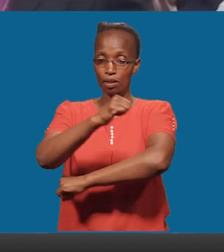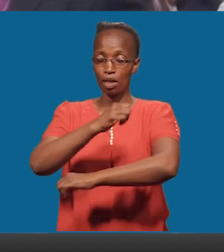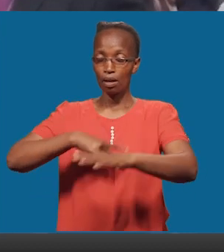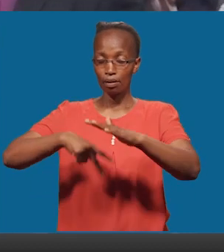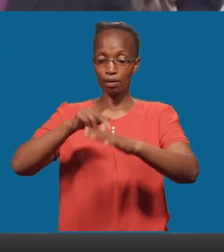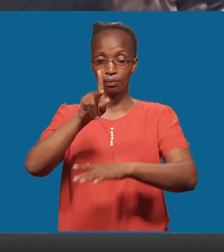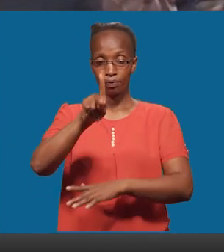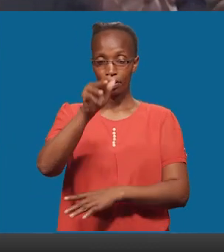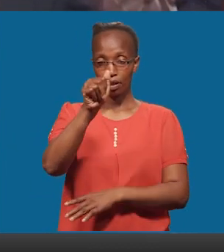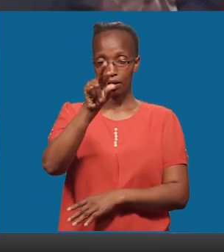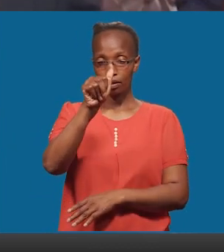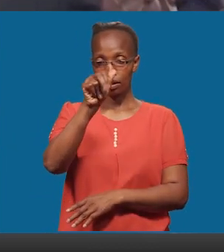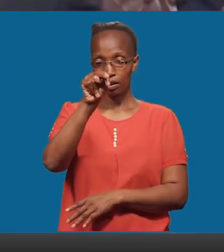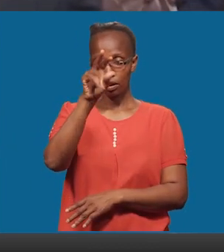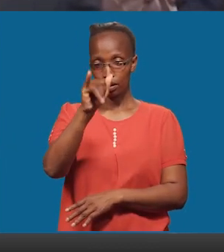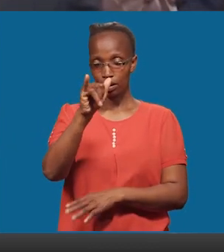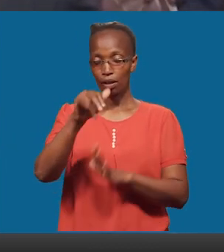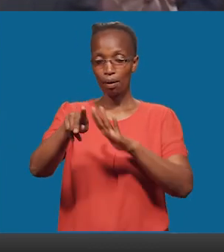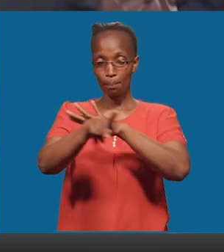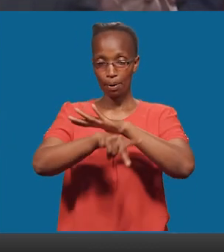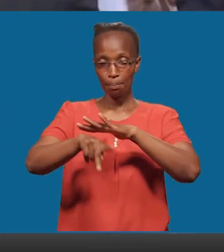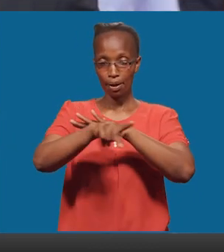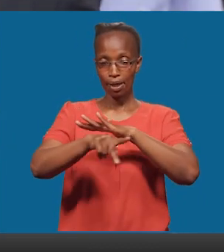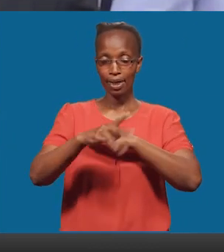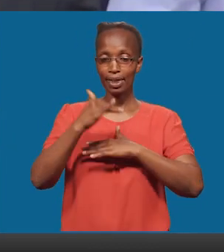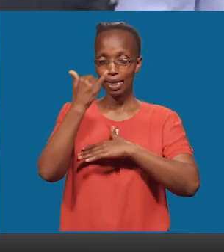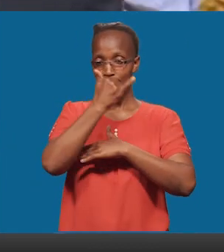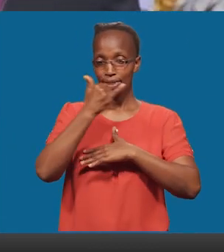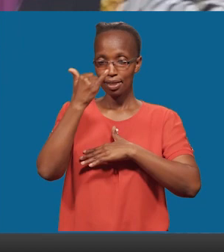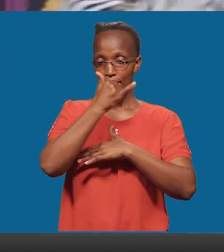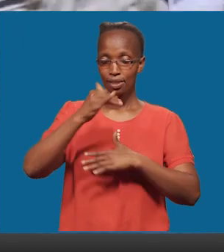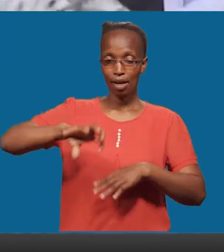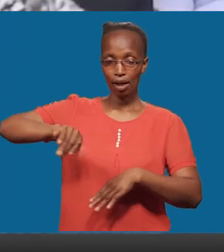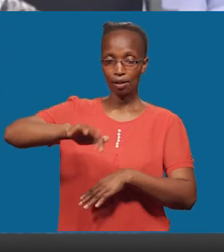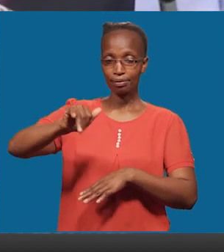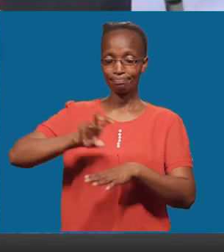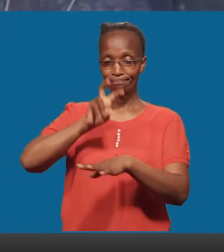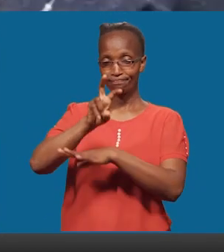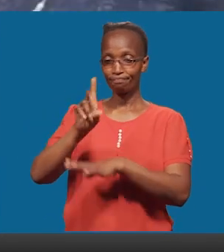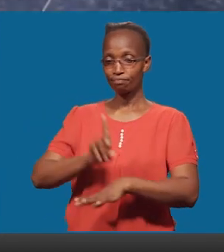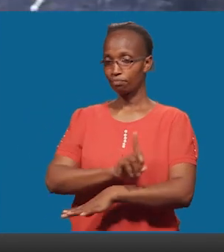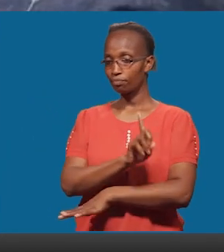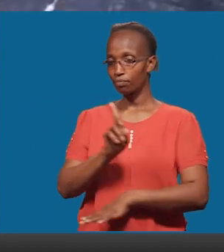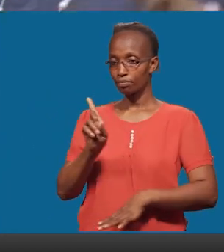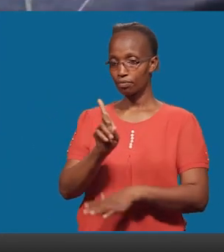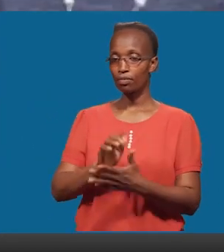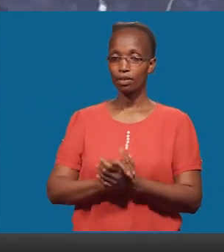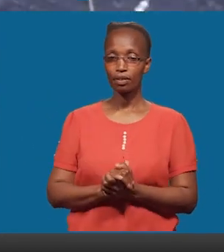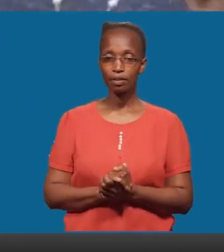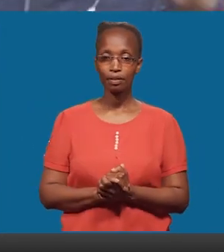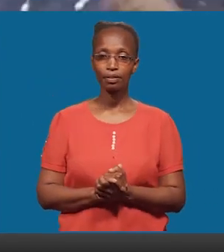Katika uwanja wa shule ya msingi ya Karari, eneo bunge la Game, kaunti ya Siaya.